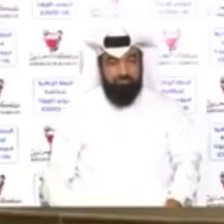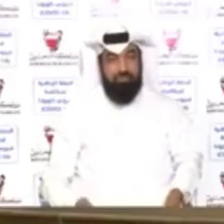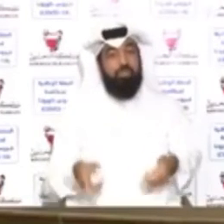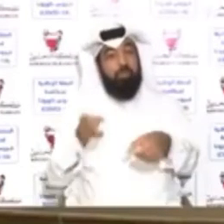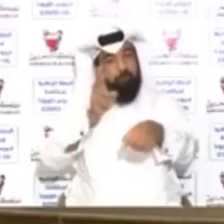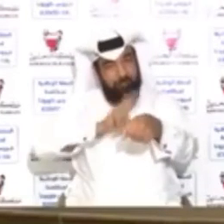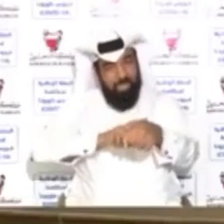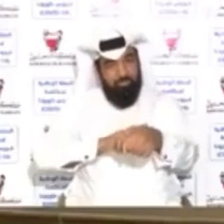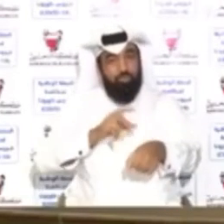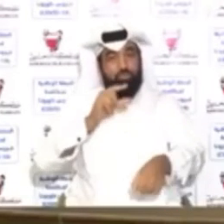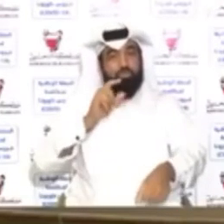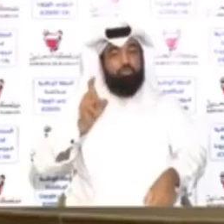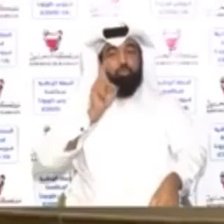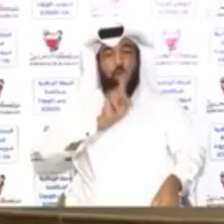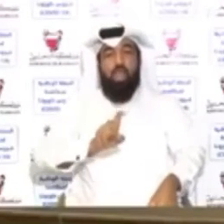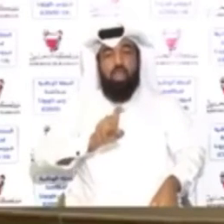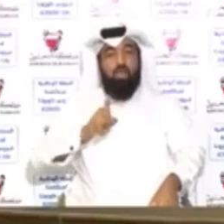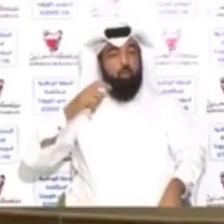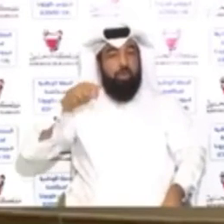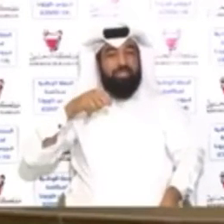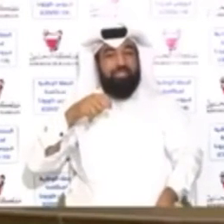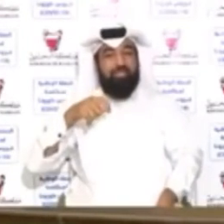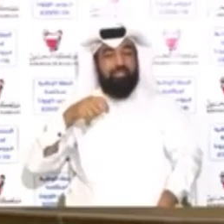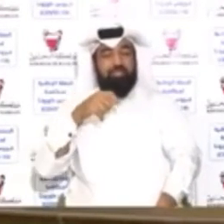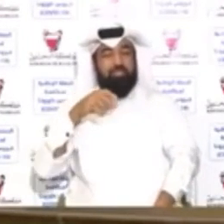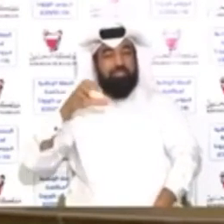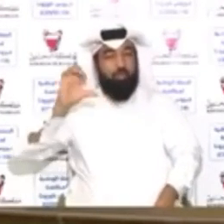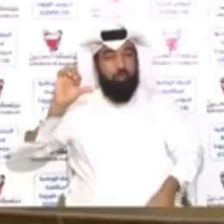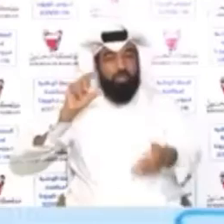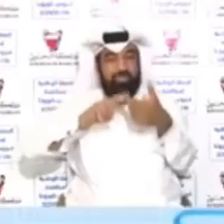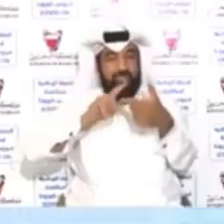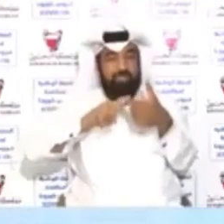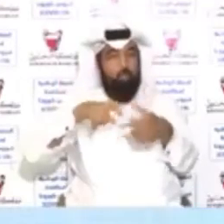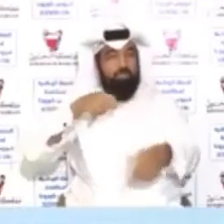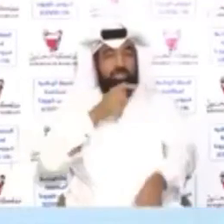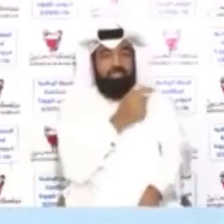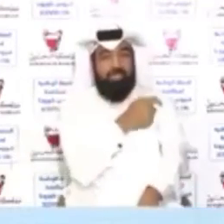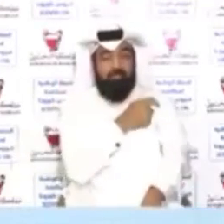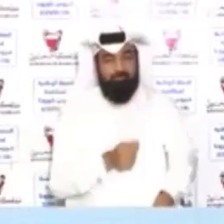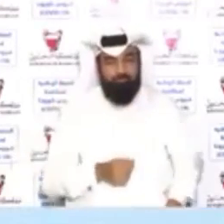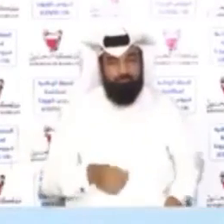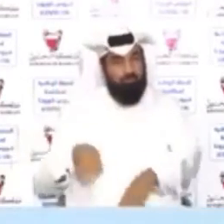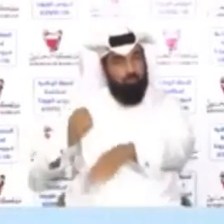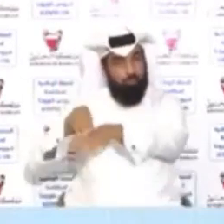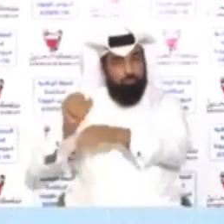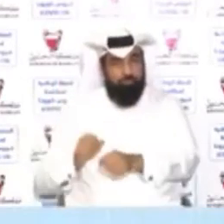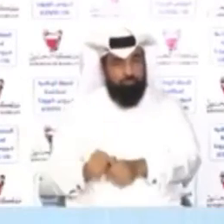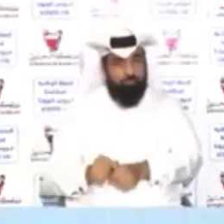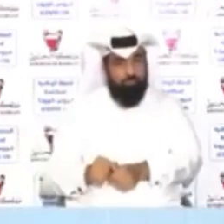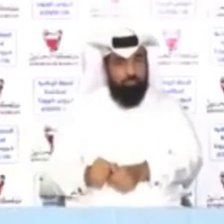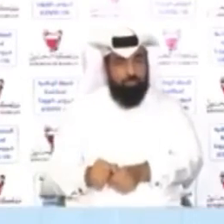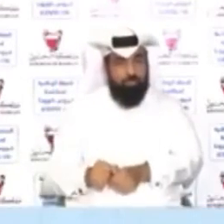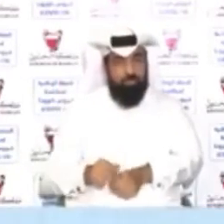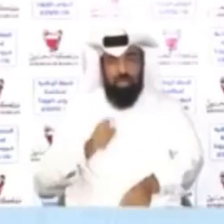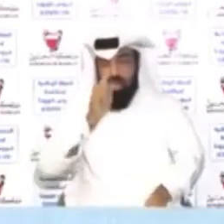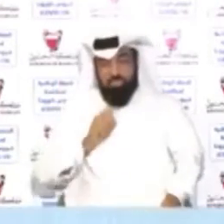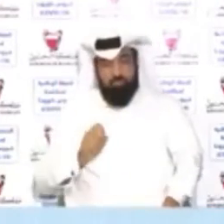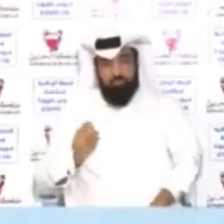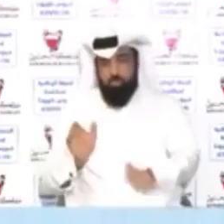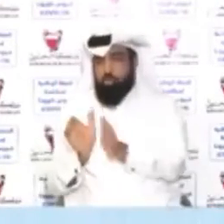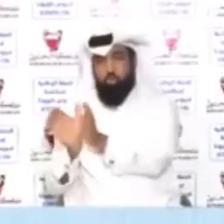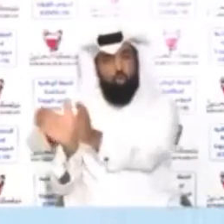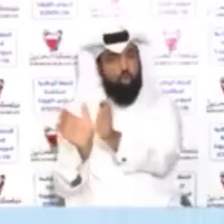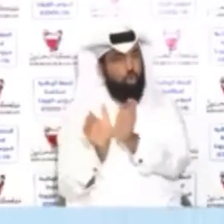سؤال من الزميلة الصحفية تمام بصافي جريدة الأيام، يرجى توضيح الفرق بين المخالطين والعمالة الوافدة